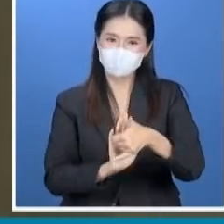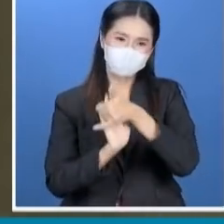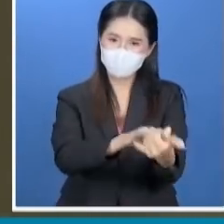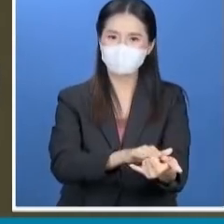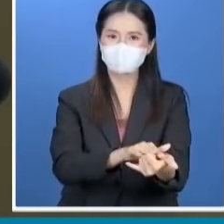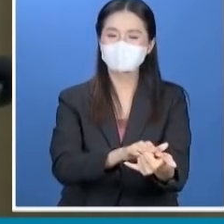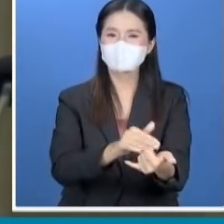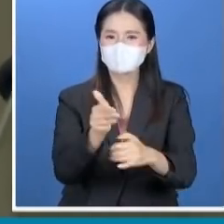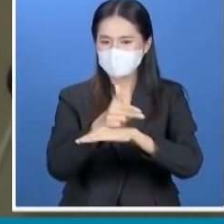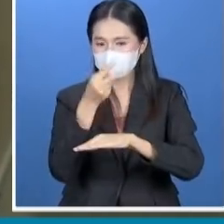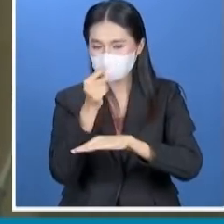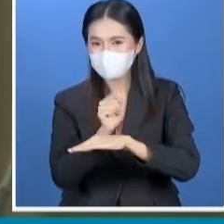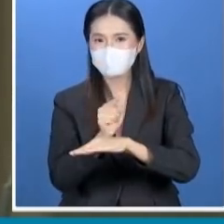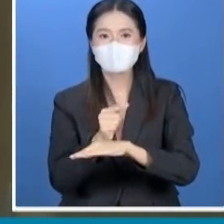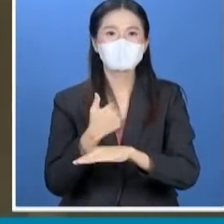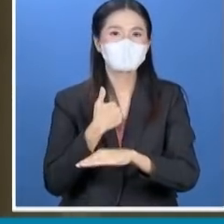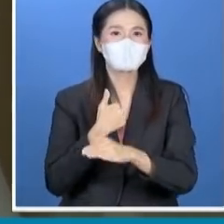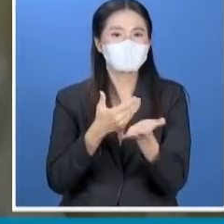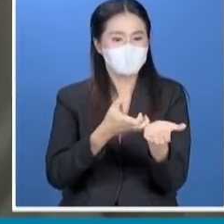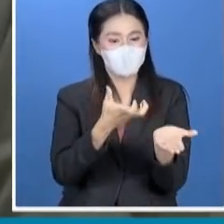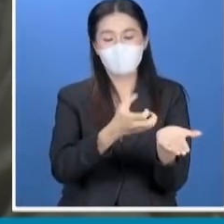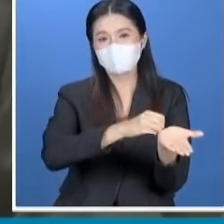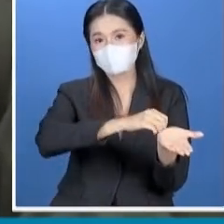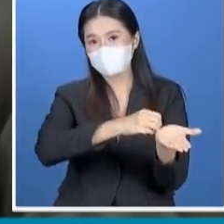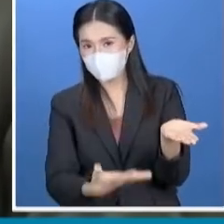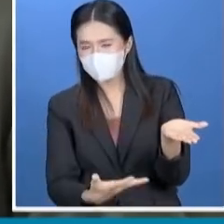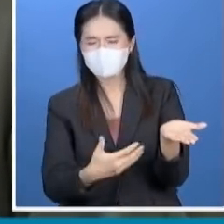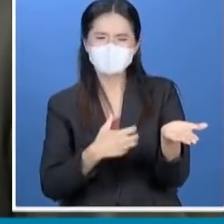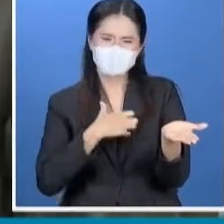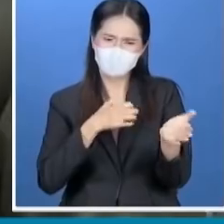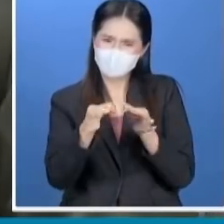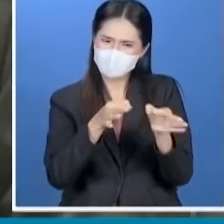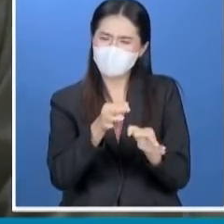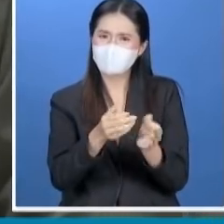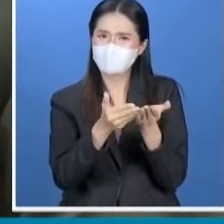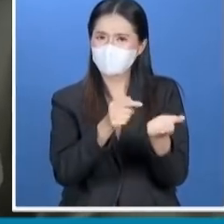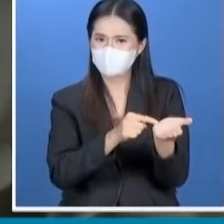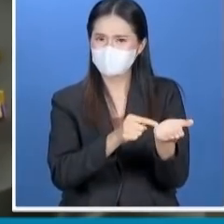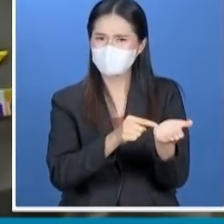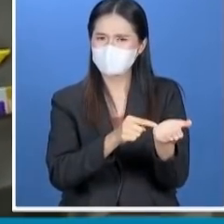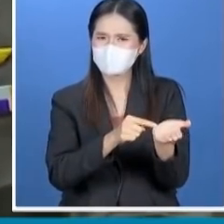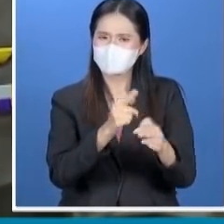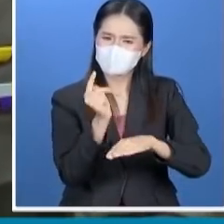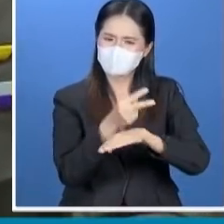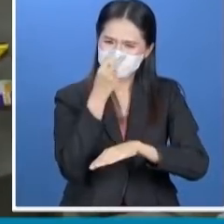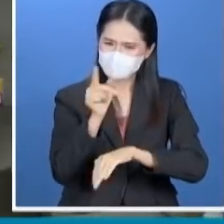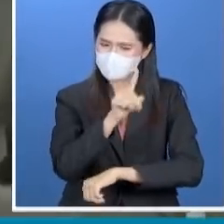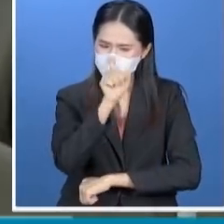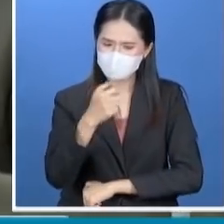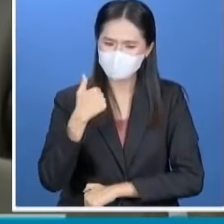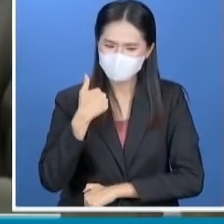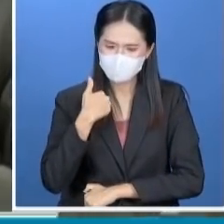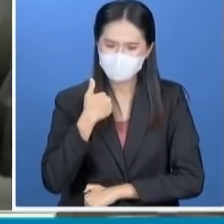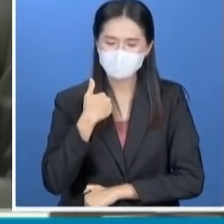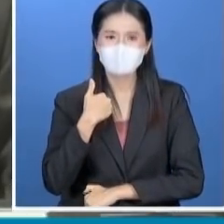มื่อสักครู่เป็นเหตุการณ์ที่เกิดขึ้นหลังจากวัตถุตกจากเรืออยากให้อธิบายภาพบนเรือหน่อยสิครับที่โซเชียลตั้งข้อสังเกตก่อนหน้านี้ว่าเป็น